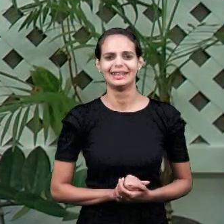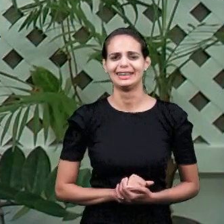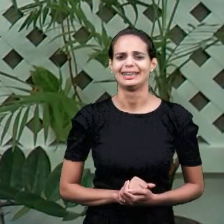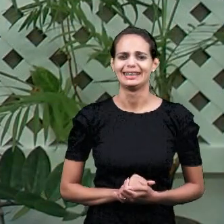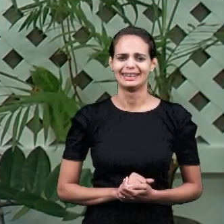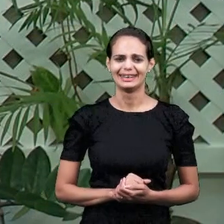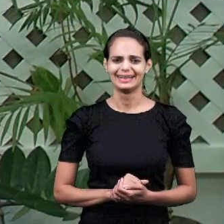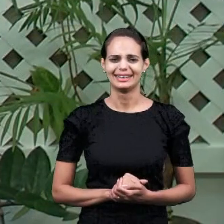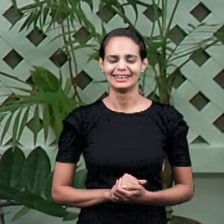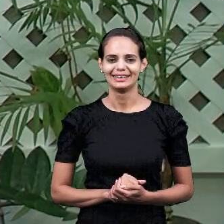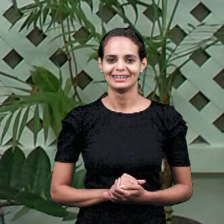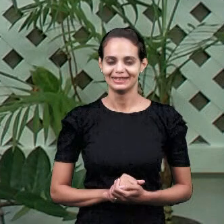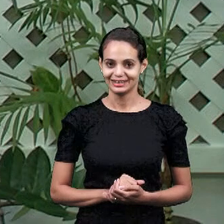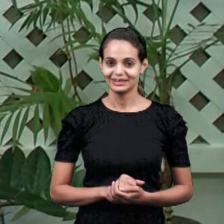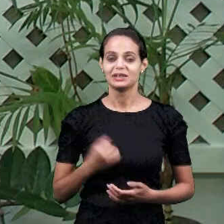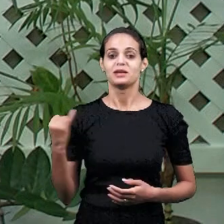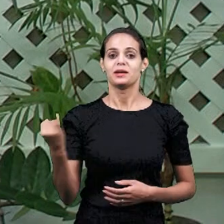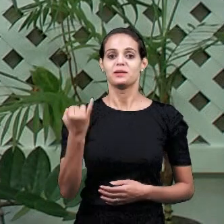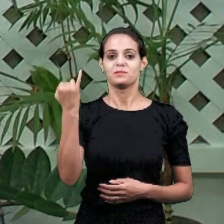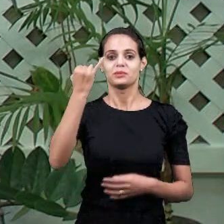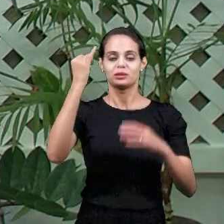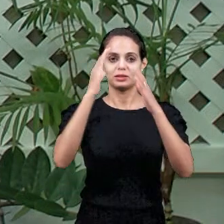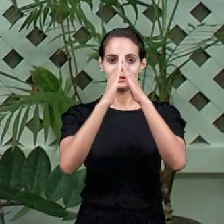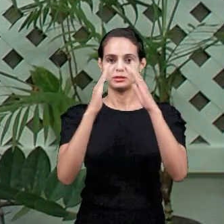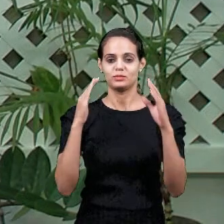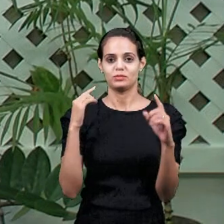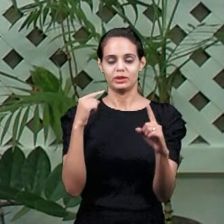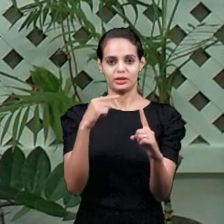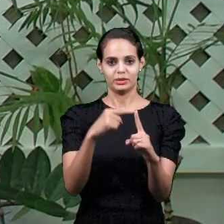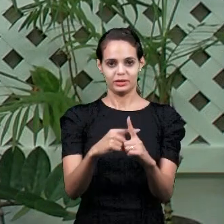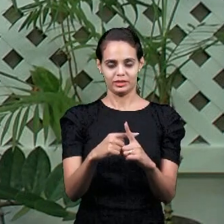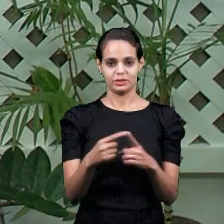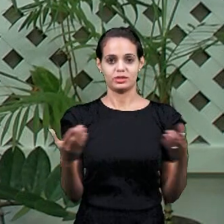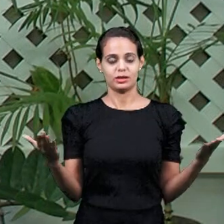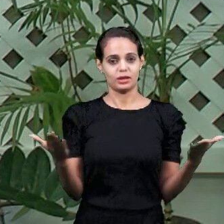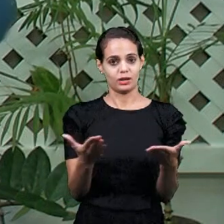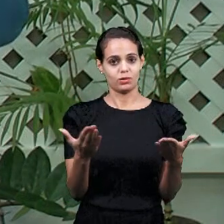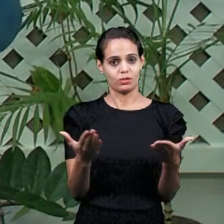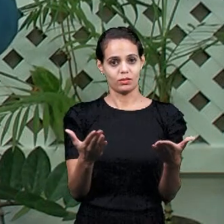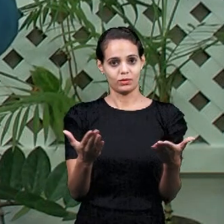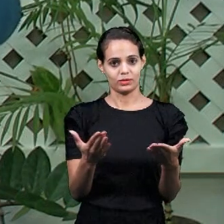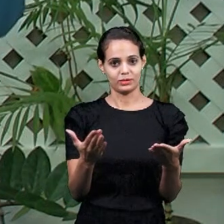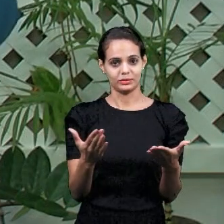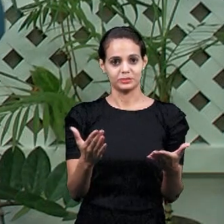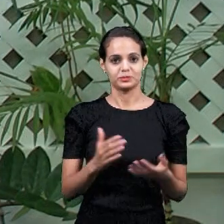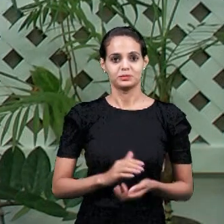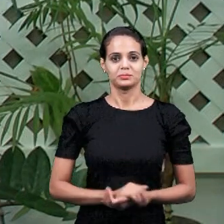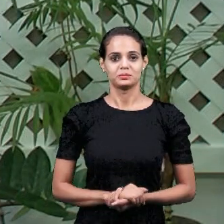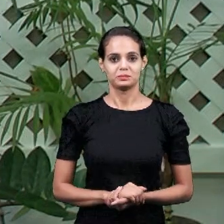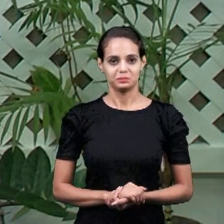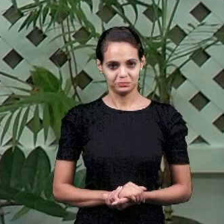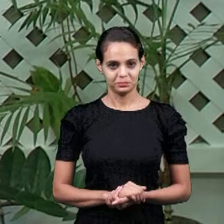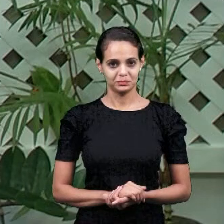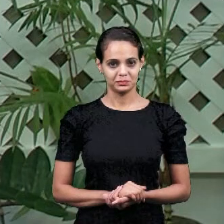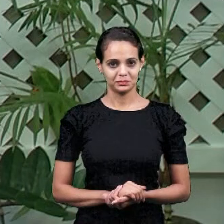ce moment, qui n'est pas une petite histoire, mais c'est un sujet